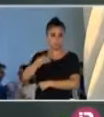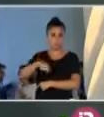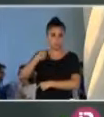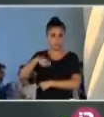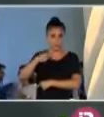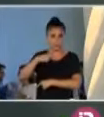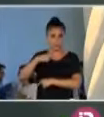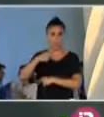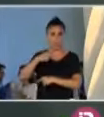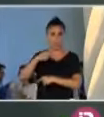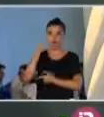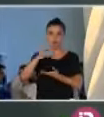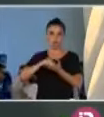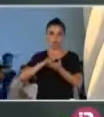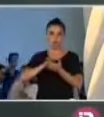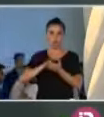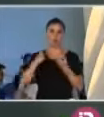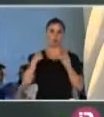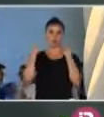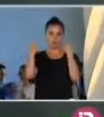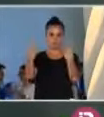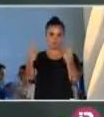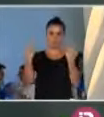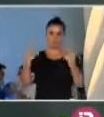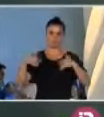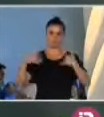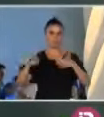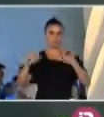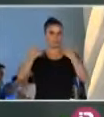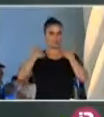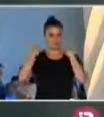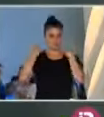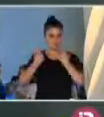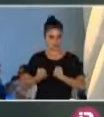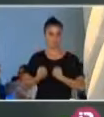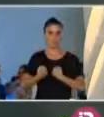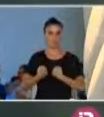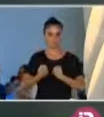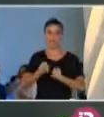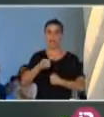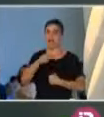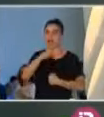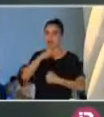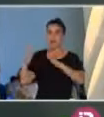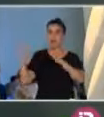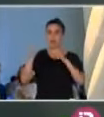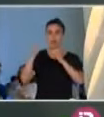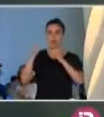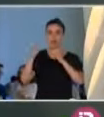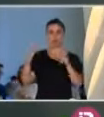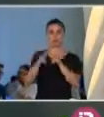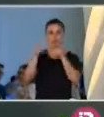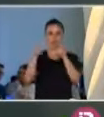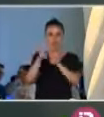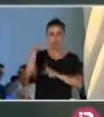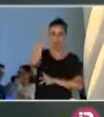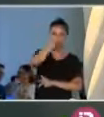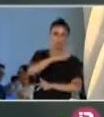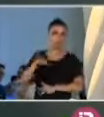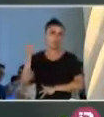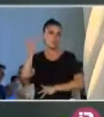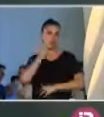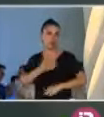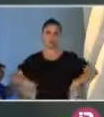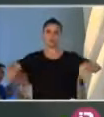a presidenta del govern, en tot el que això té de simbòlic, en una lluita per la igualtat entre homes i dones que volem